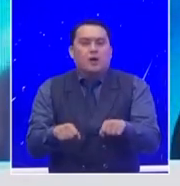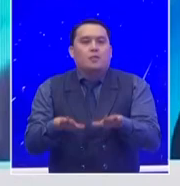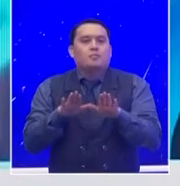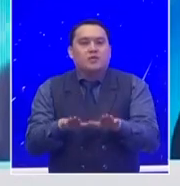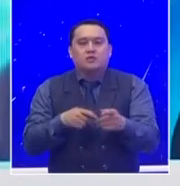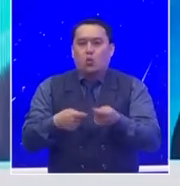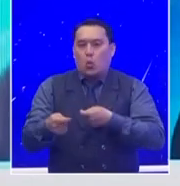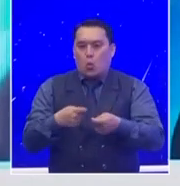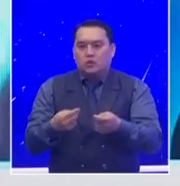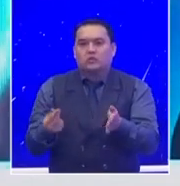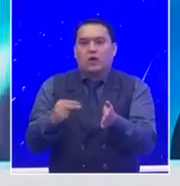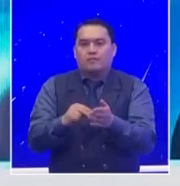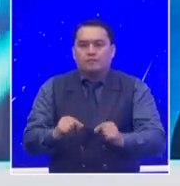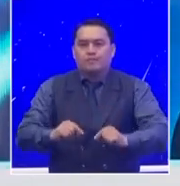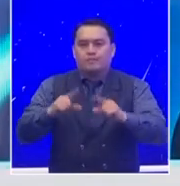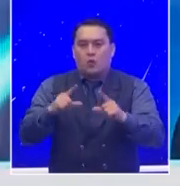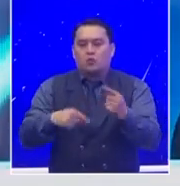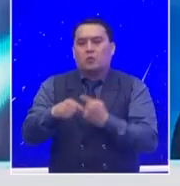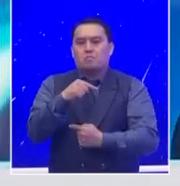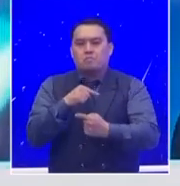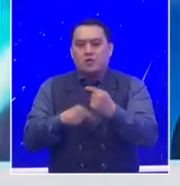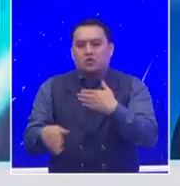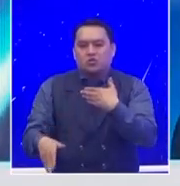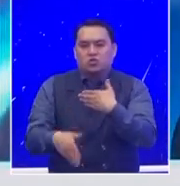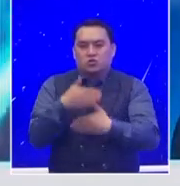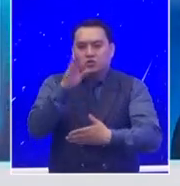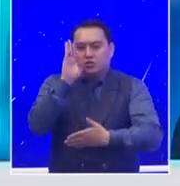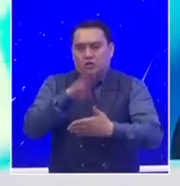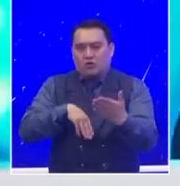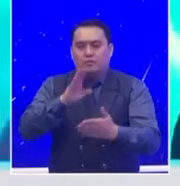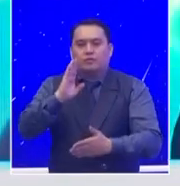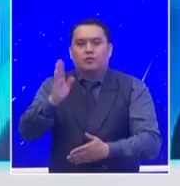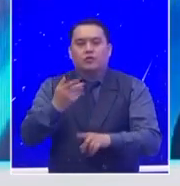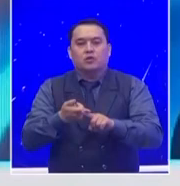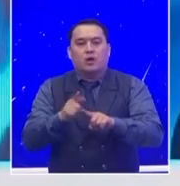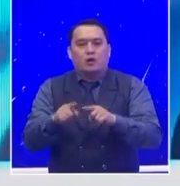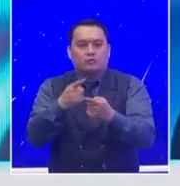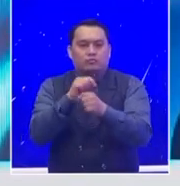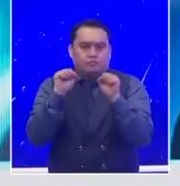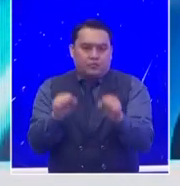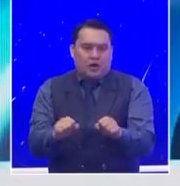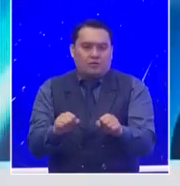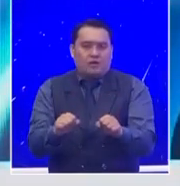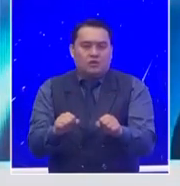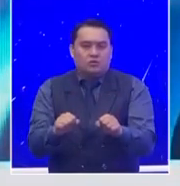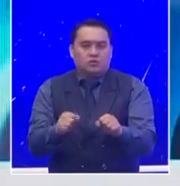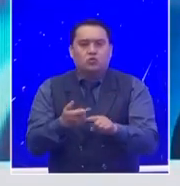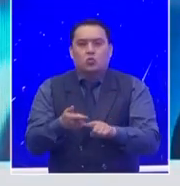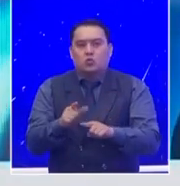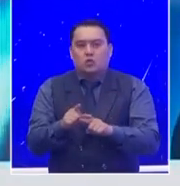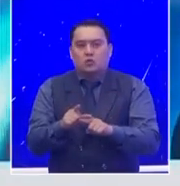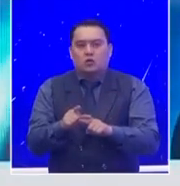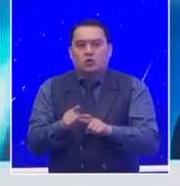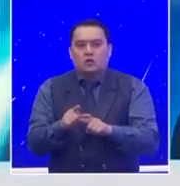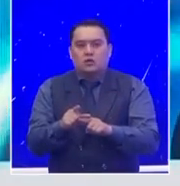атқарушы органдар шекті бағаларды көтеретін кәсіпкерлерге айыппұл салатын құқықтары бар, сондықтан бұл